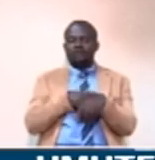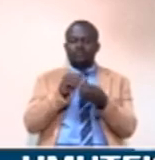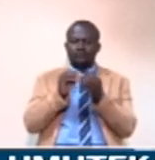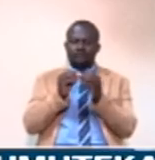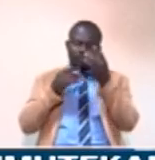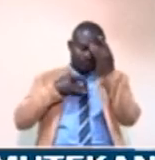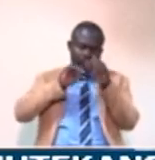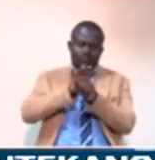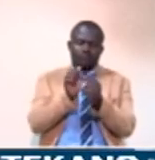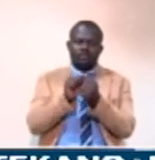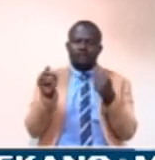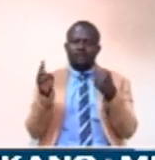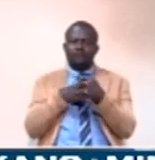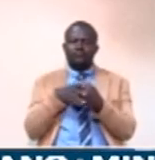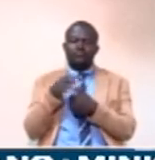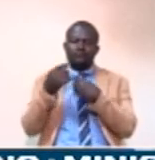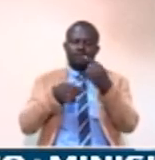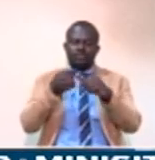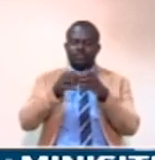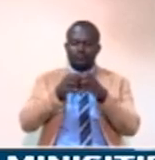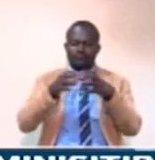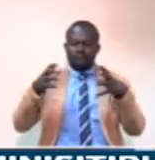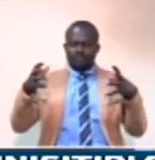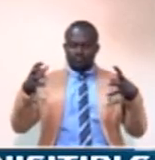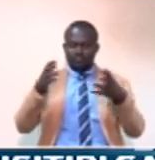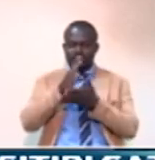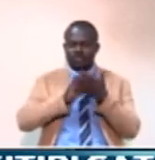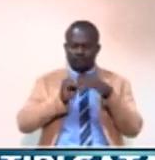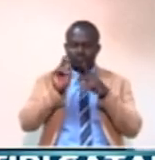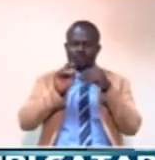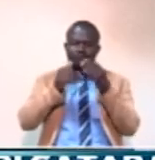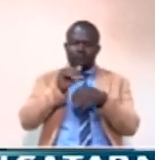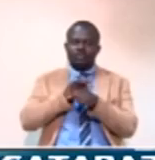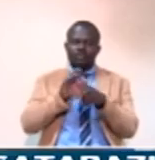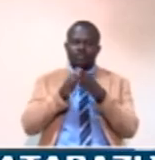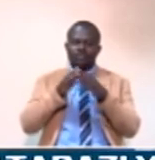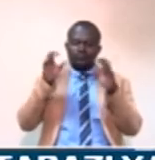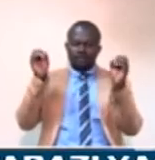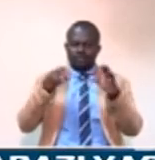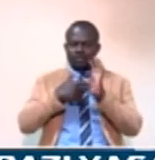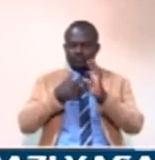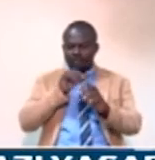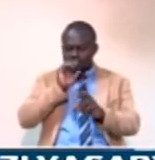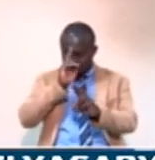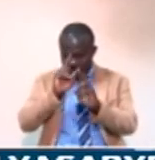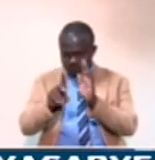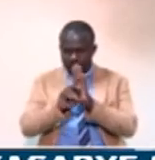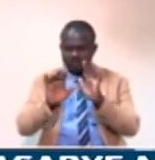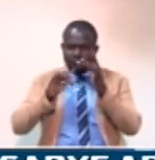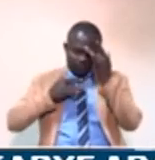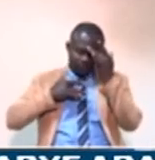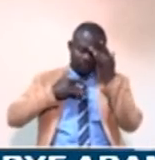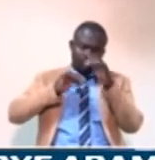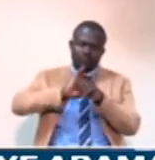y'abandura icyorezo cya COVID-19 ikomeje kwiyongera, hari bamwe mu baturage mu mujyi wa Kigali bakigaragara batubahirije amabwiriza yo kwirinda.